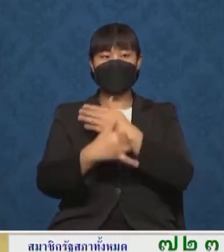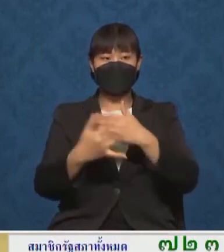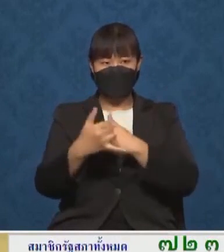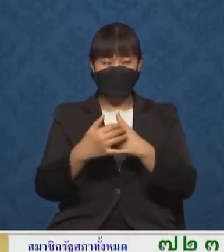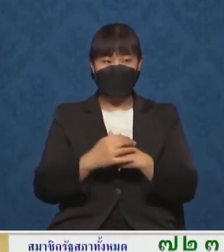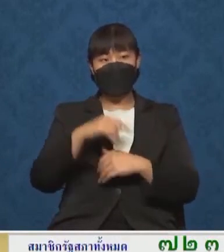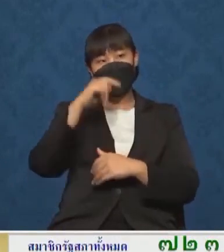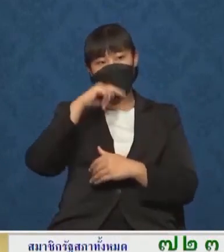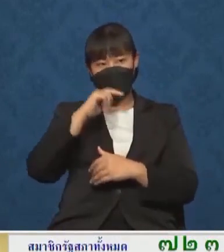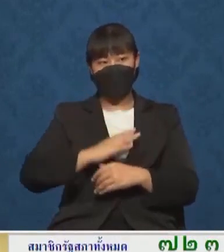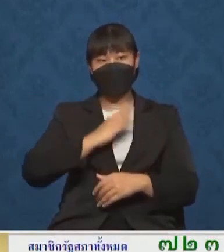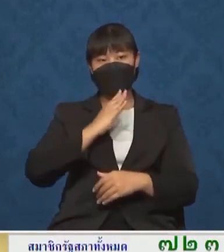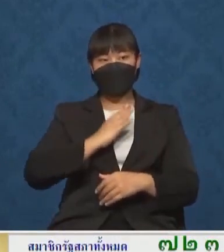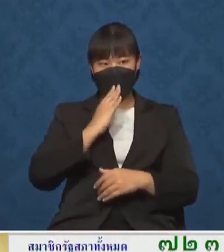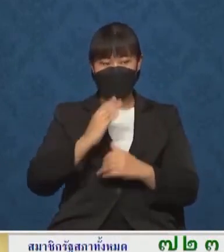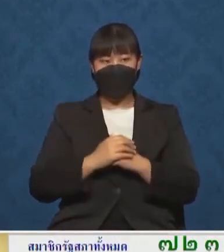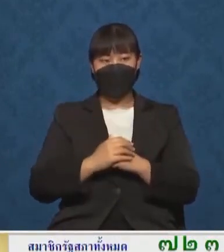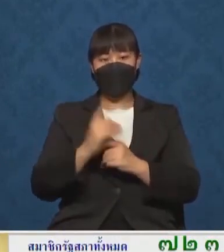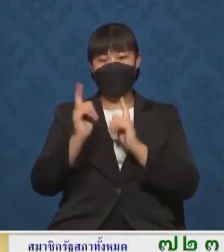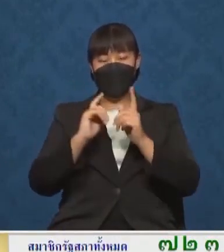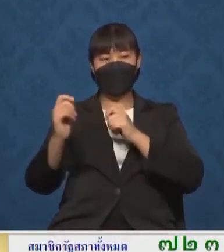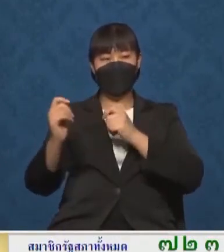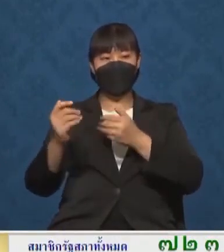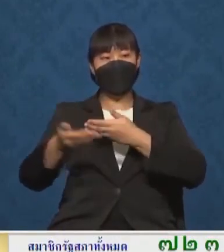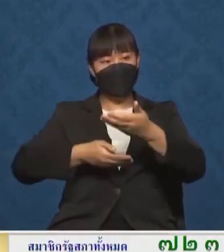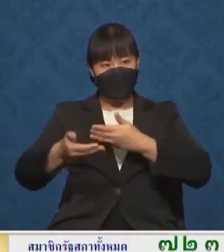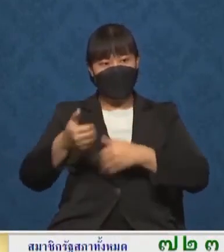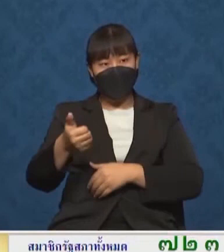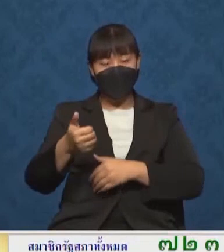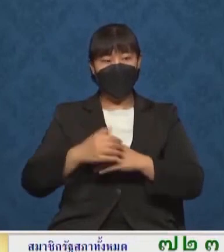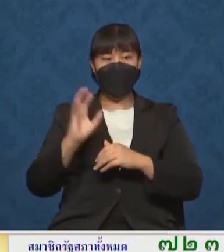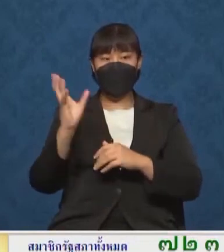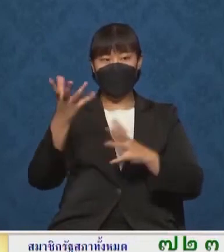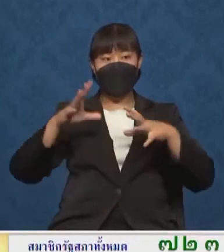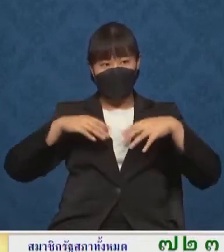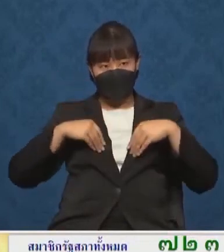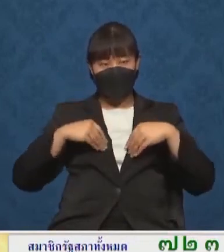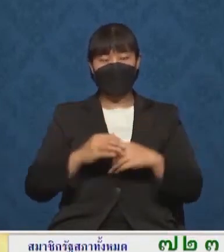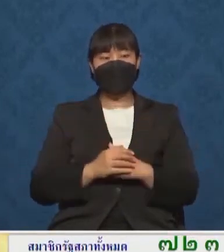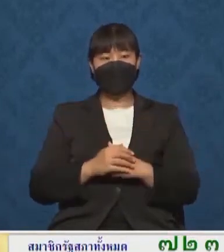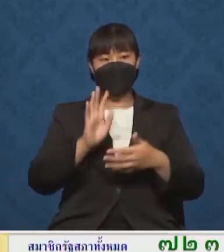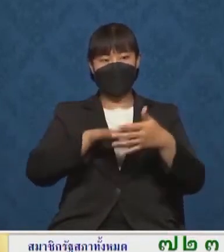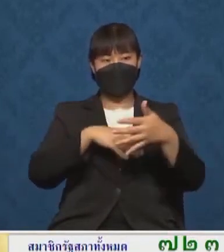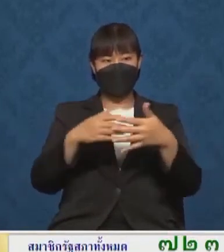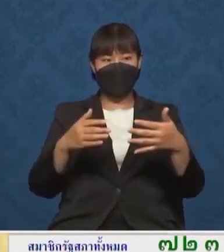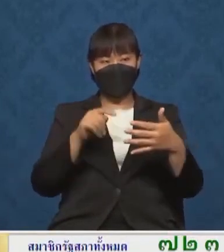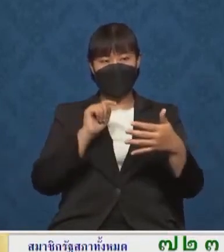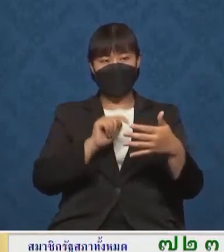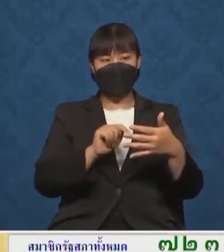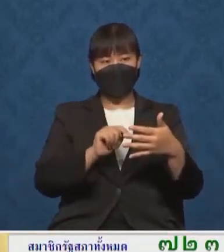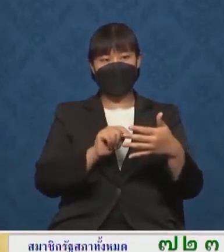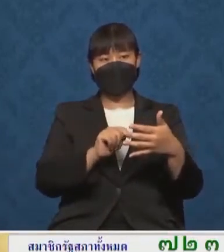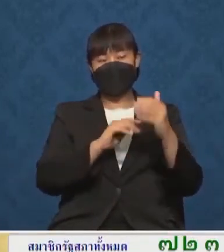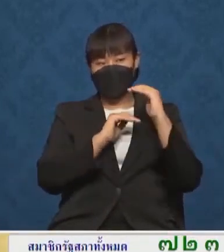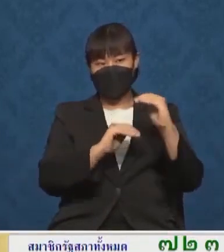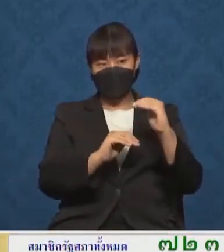ทยมีเกียรติภูมิมีอำนาจต่อรองและได้รับการยอมรับในสากลมากขึ้นในแผนแม่บทฉบับนี้มีการกำหนดตัวชี้วัดว่า